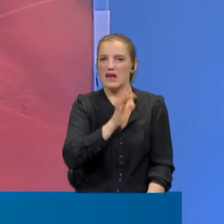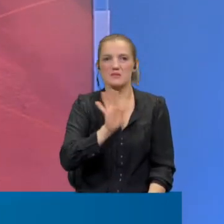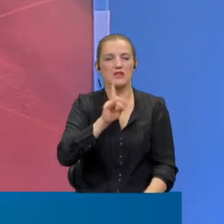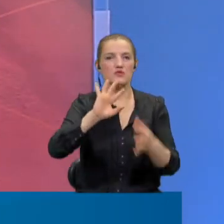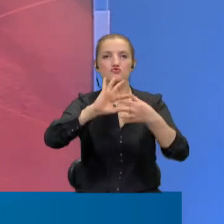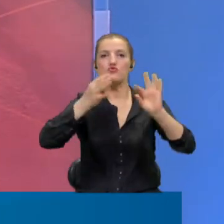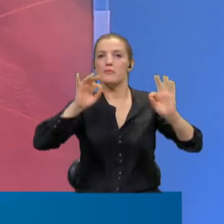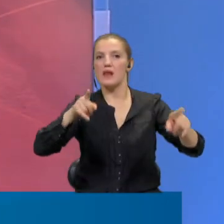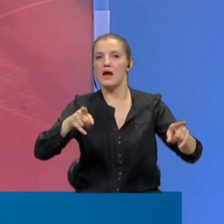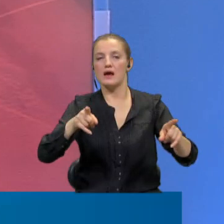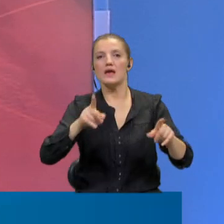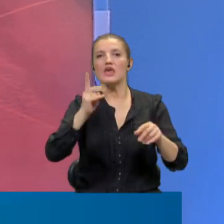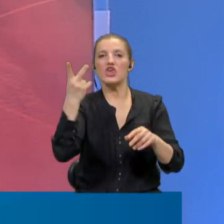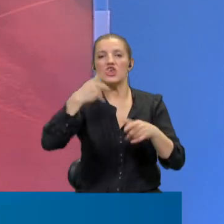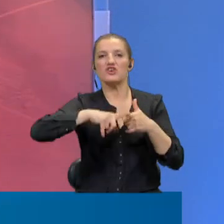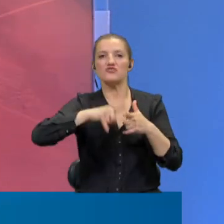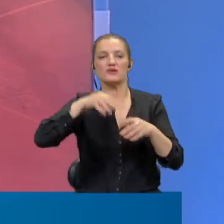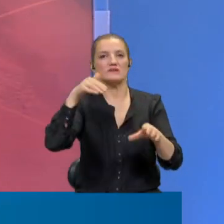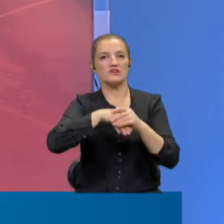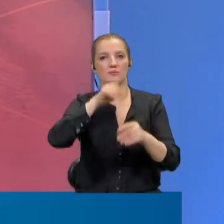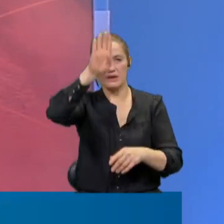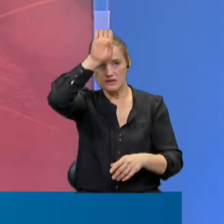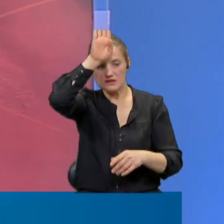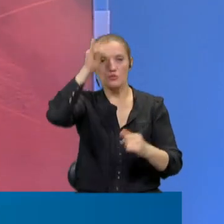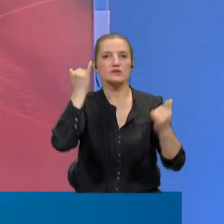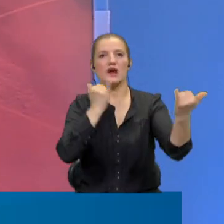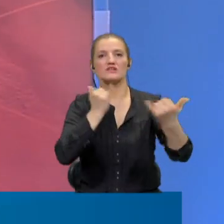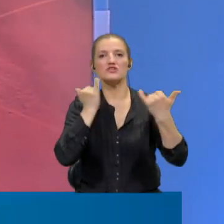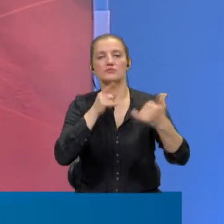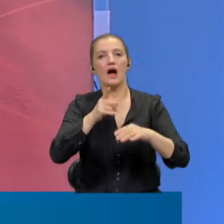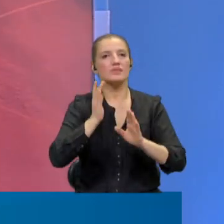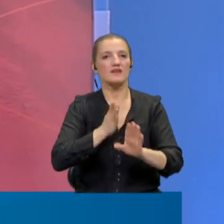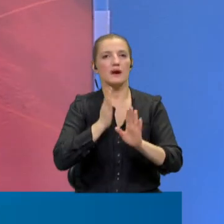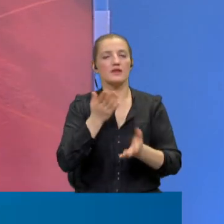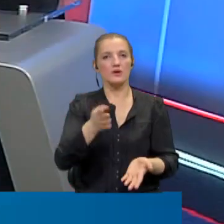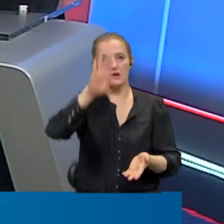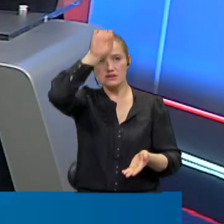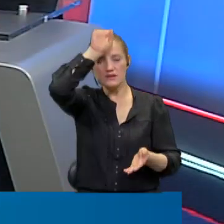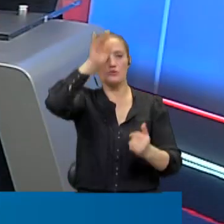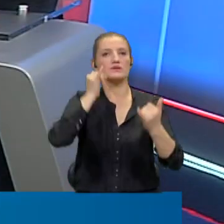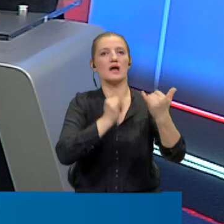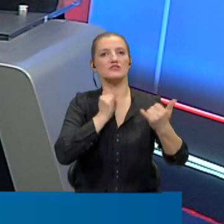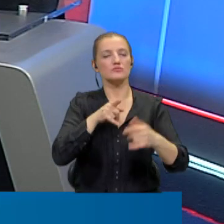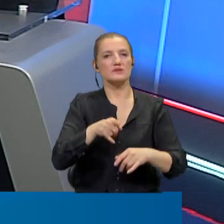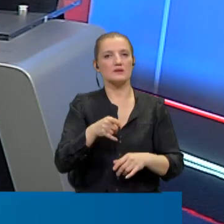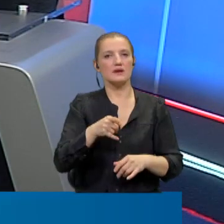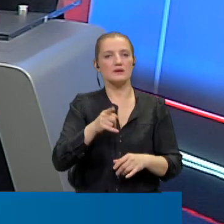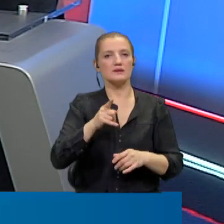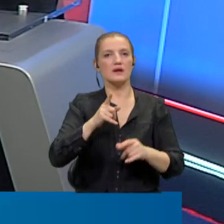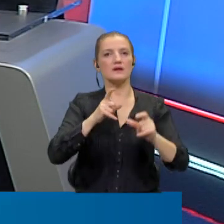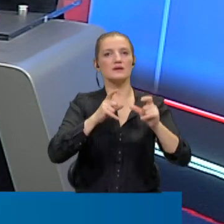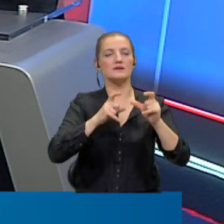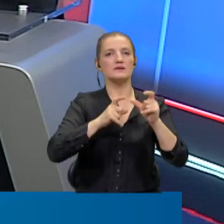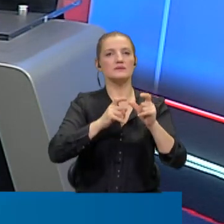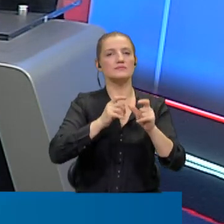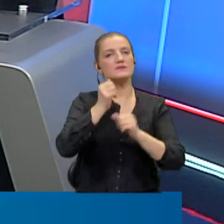cümlesi ve devamında yapılan ikinci seçim bir İstanbul tartışması devam ediyor İstanbul tartışmasına da Sanayi